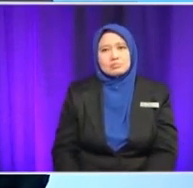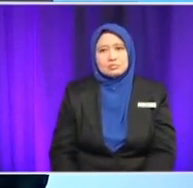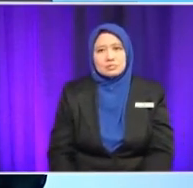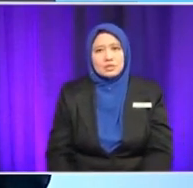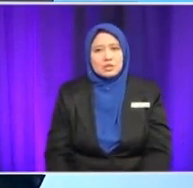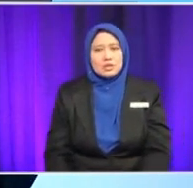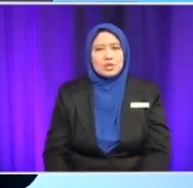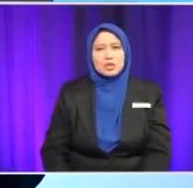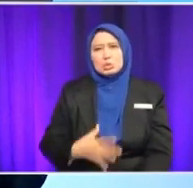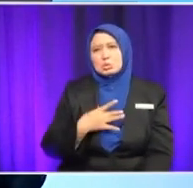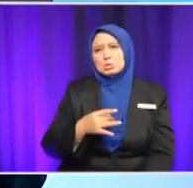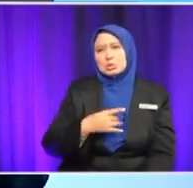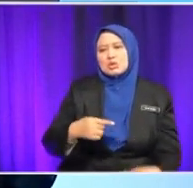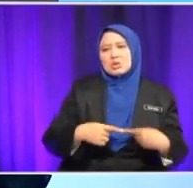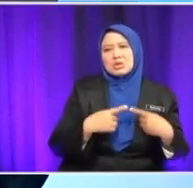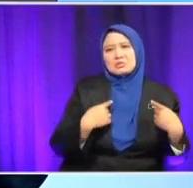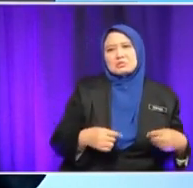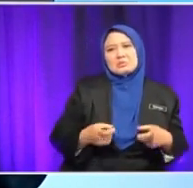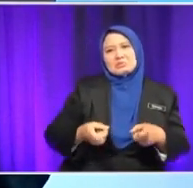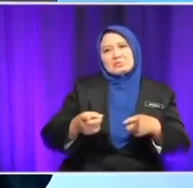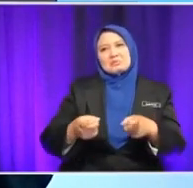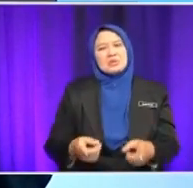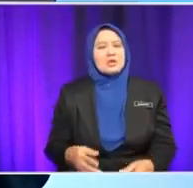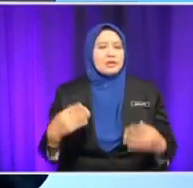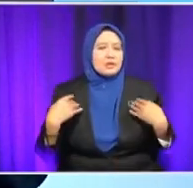diberikan satu jam 50 Mini 45 menit